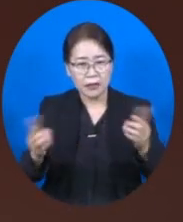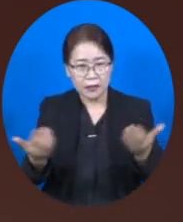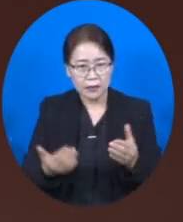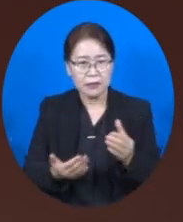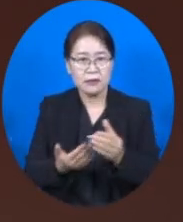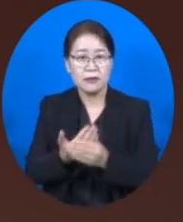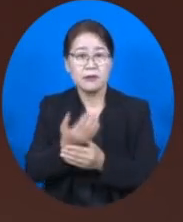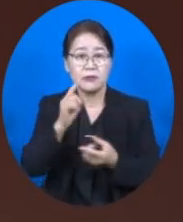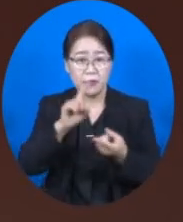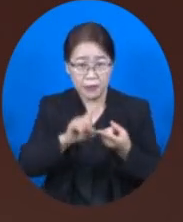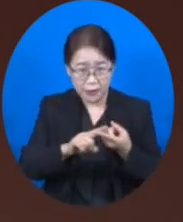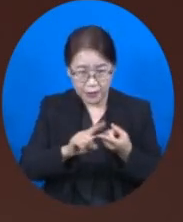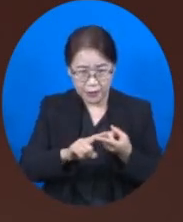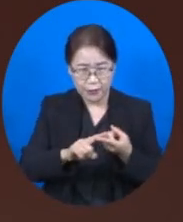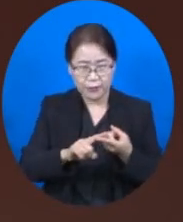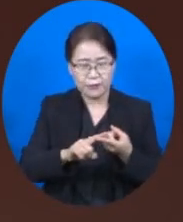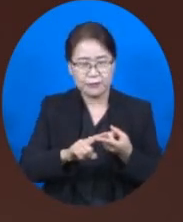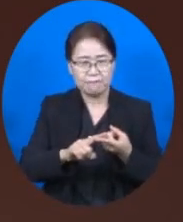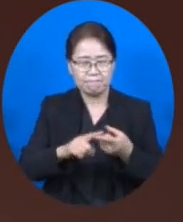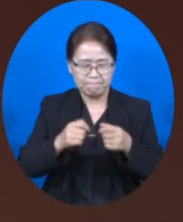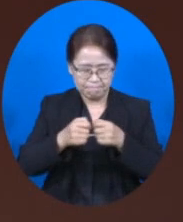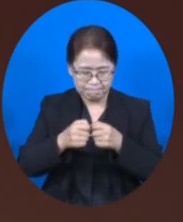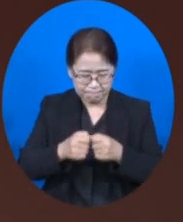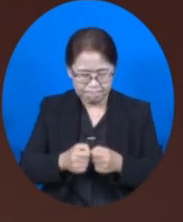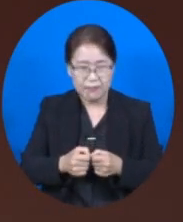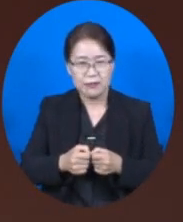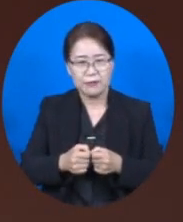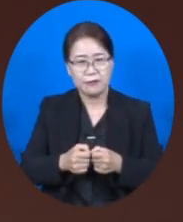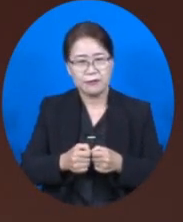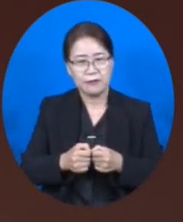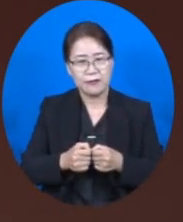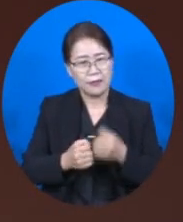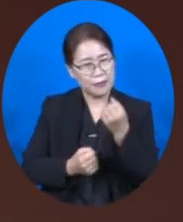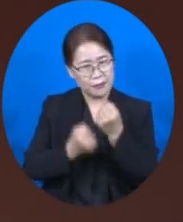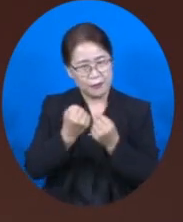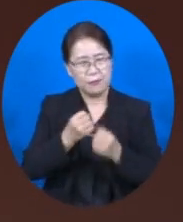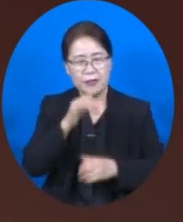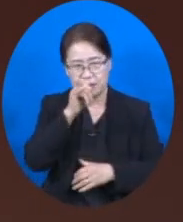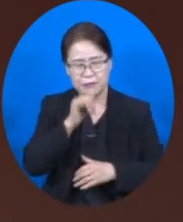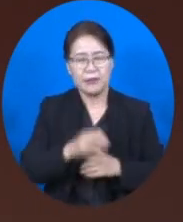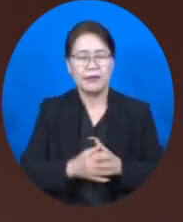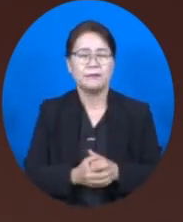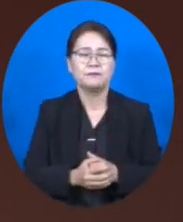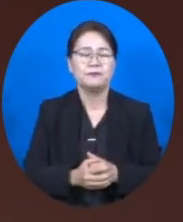일어나는지에 대해서는 아주 구체적으로 기록하고 있습니다